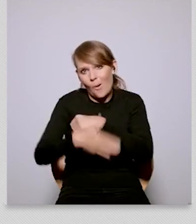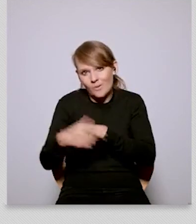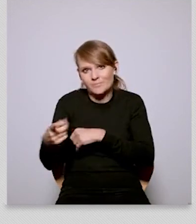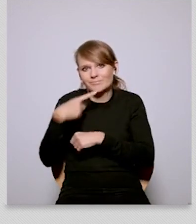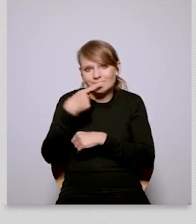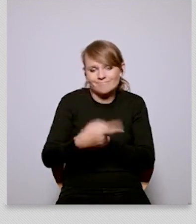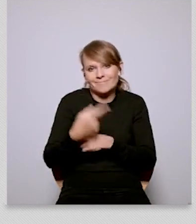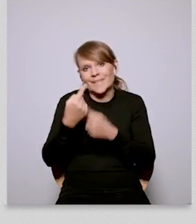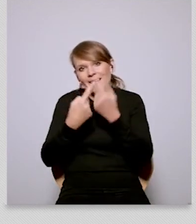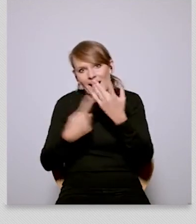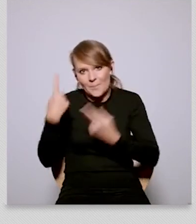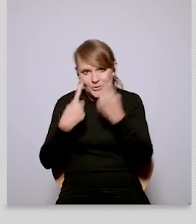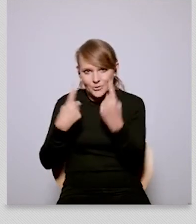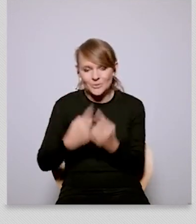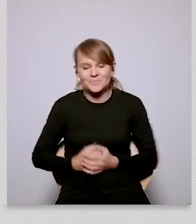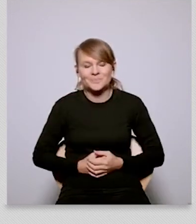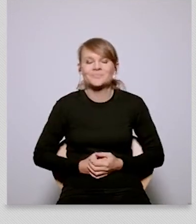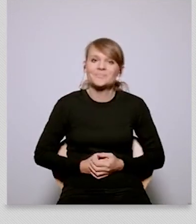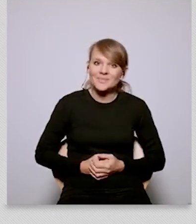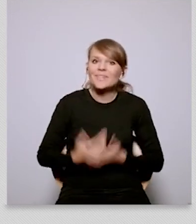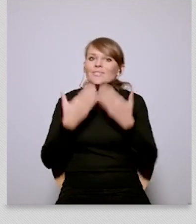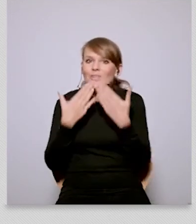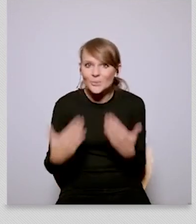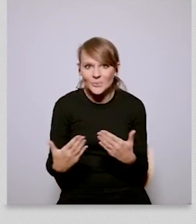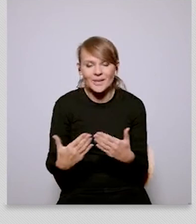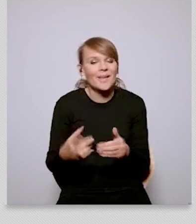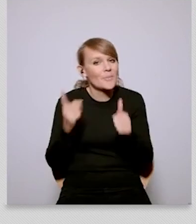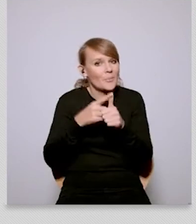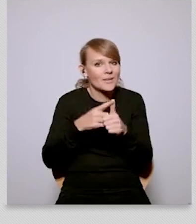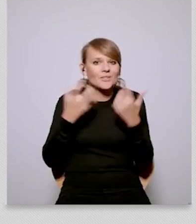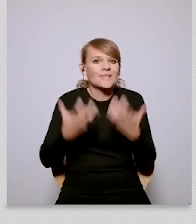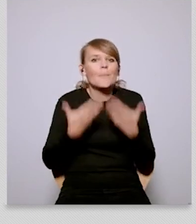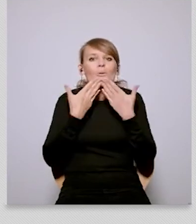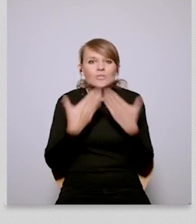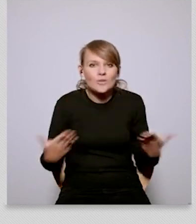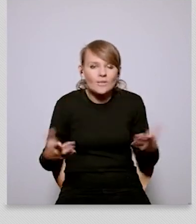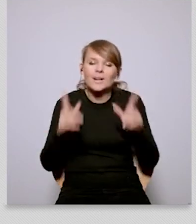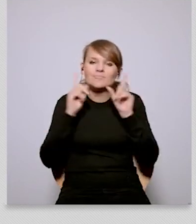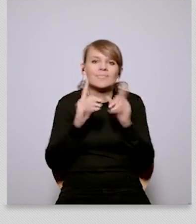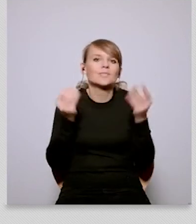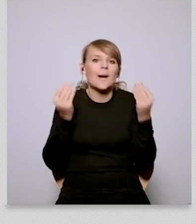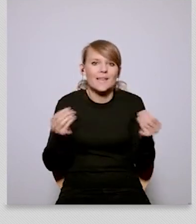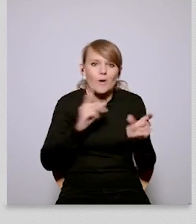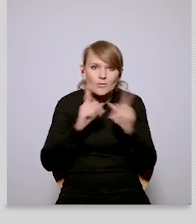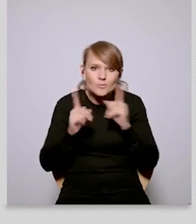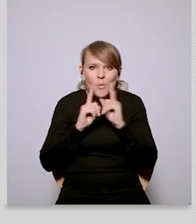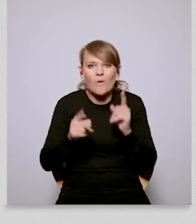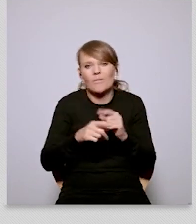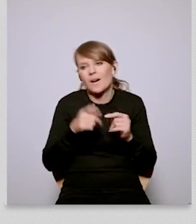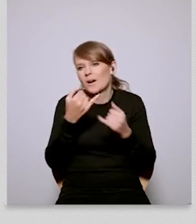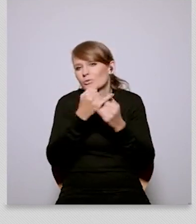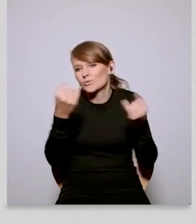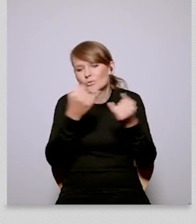Dziękuję bardzo Po pierwsze chciałem podziękować bo rzeczywiście fantastyczna rozmowa mnóstwo wątków pokazujących